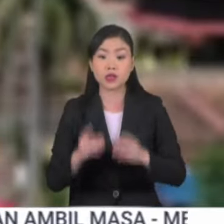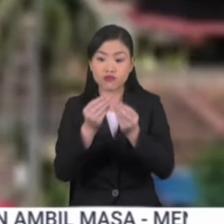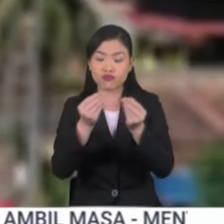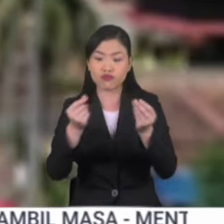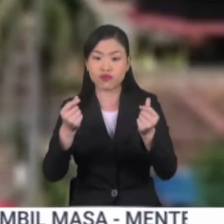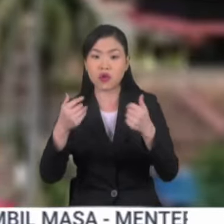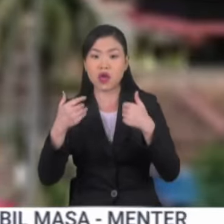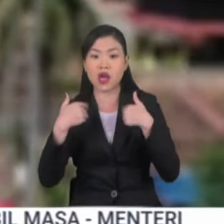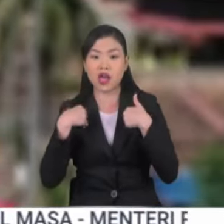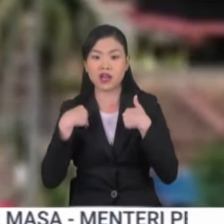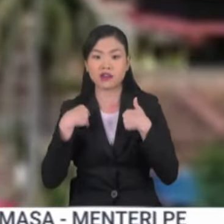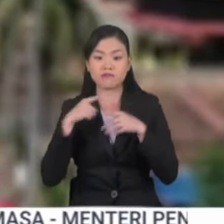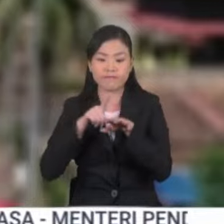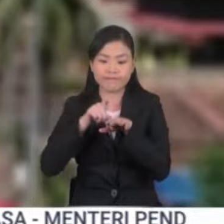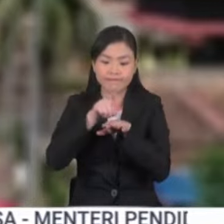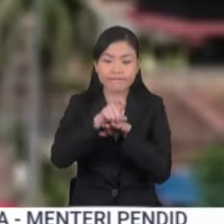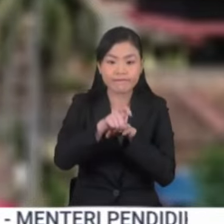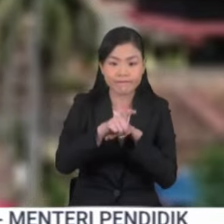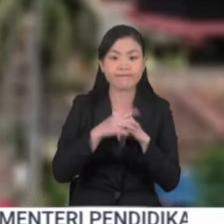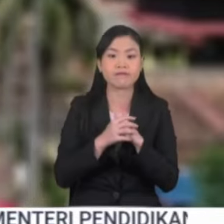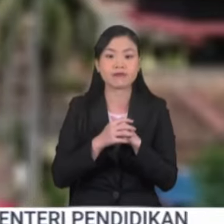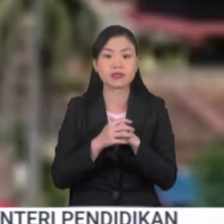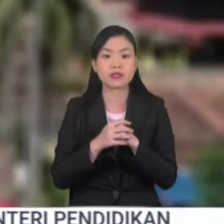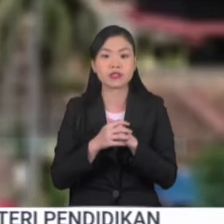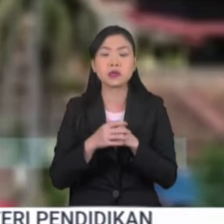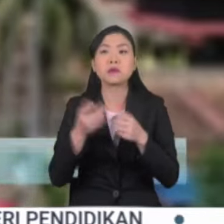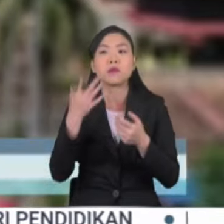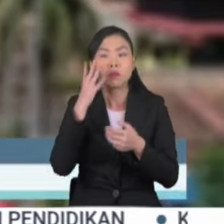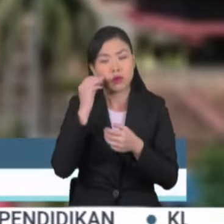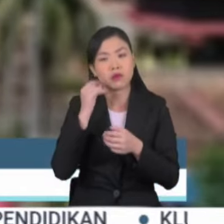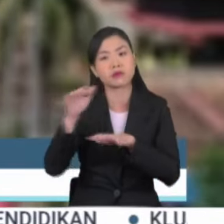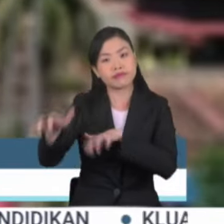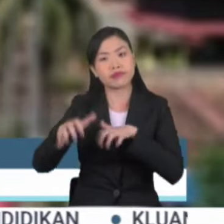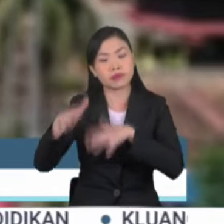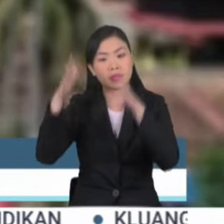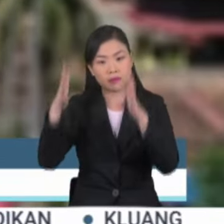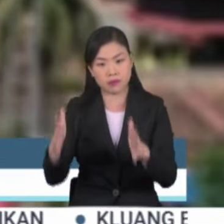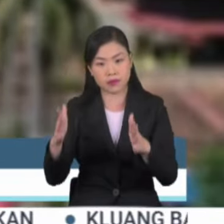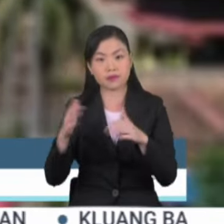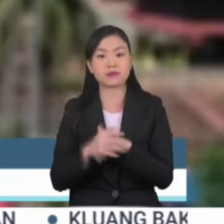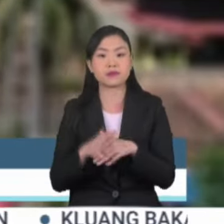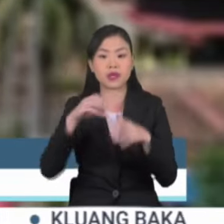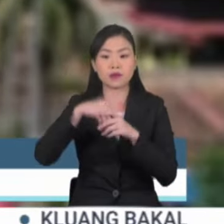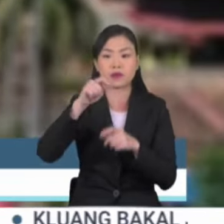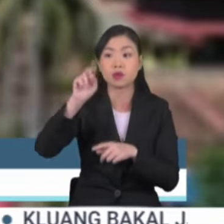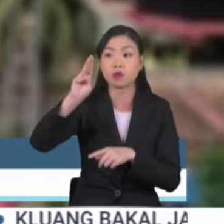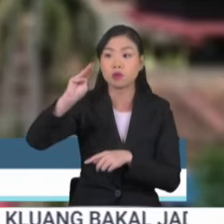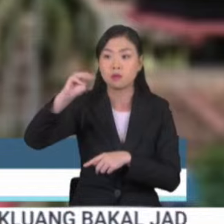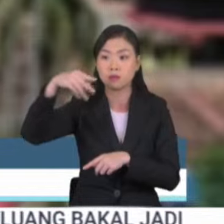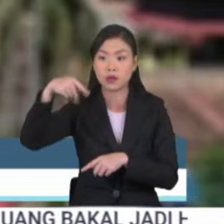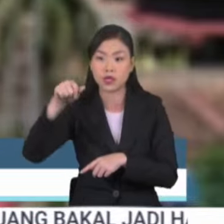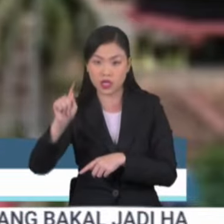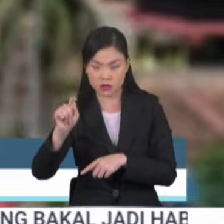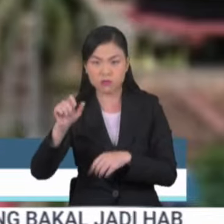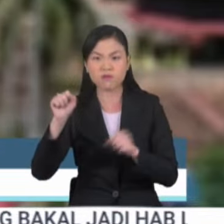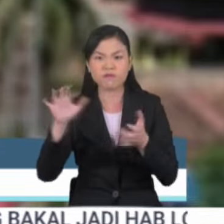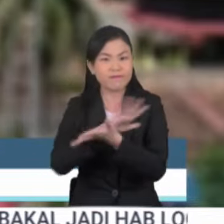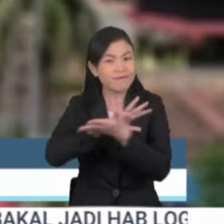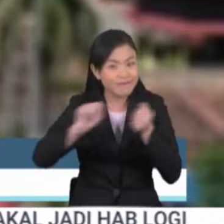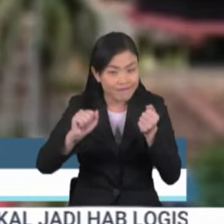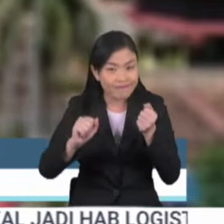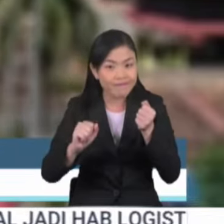daun, itu isu dihadapi kira-kira 50 petani di Kampung Bendang Pak Yong, Tumpat. Ia bukan sahaja merosakkan tanaman,